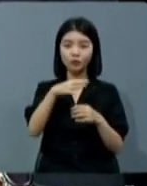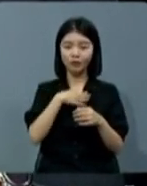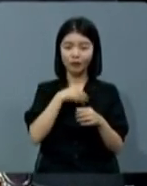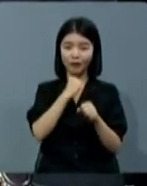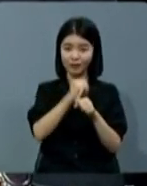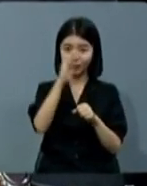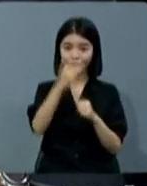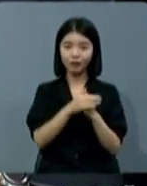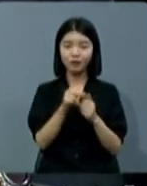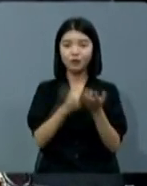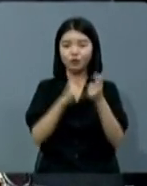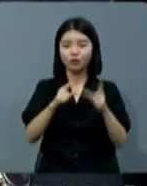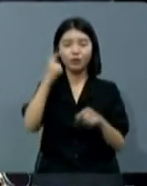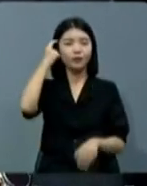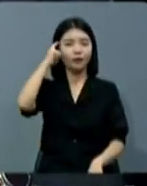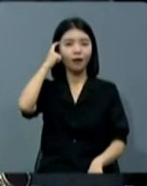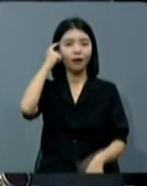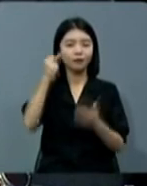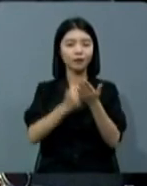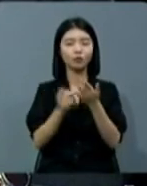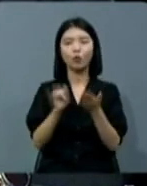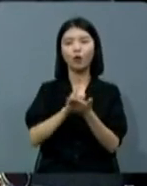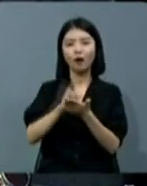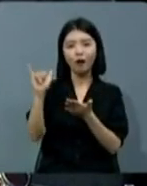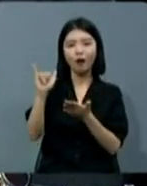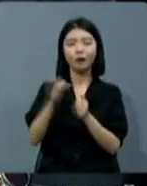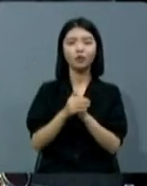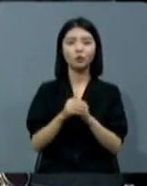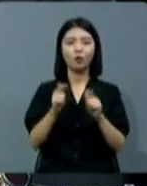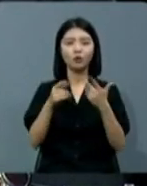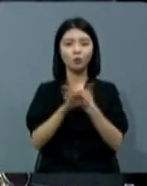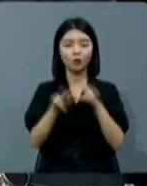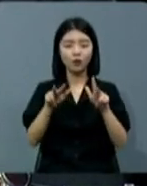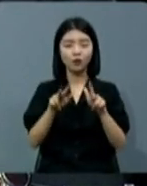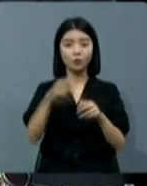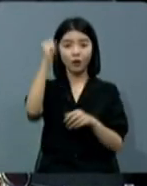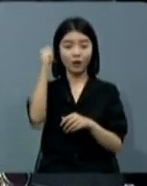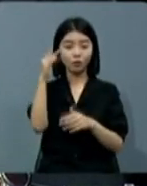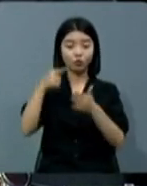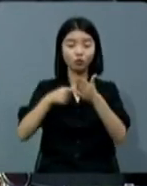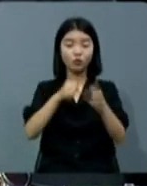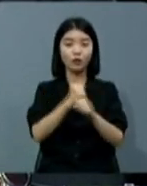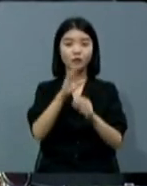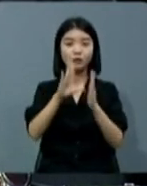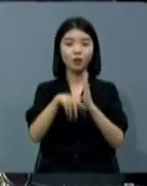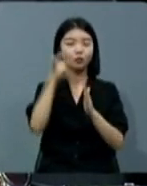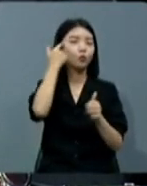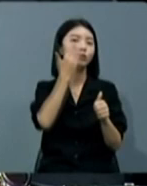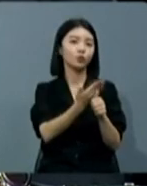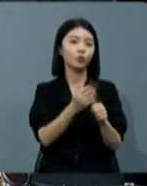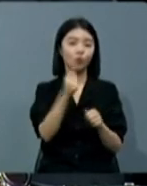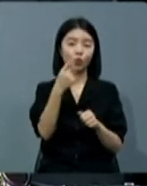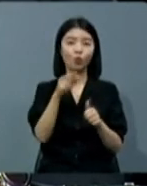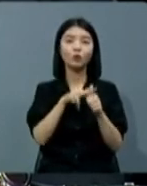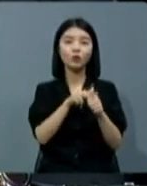그만큼 제주인들의 인식이 제주공항이라든지 지금 말씀하신 만약에 카지노를 추진하겠다고 해서 투표 걸어보십시오. 홍